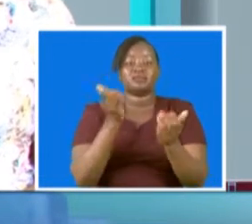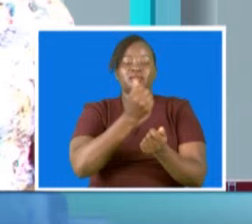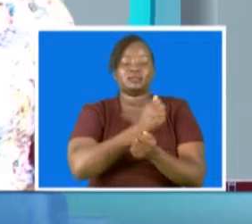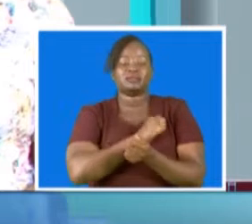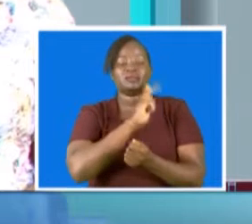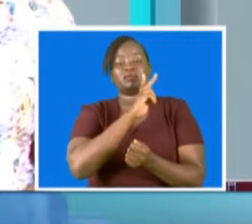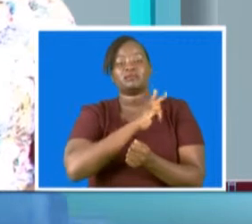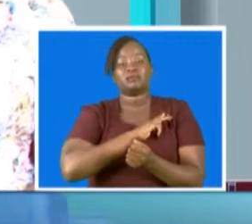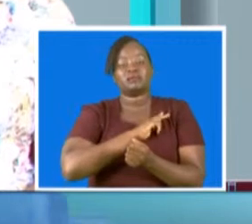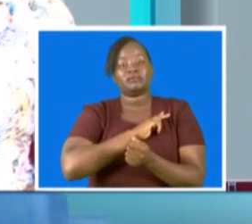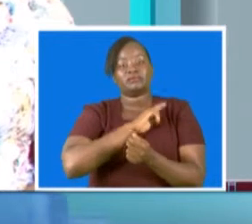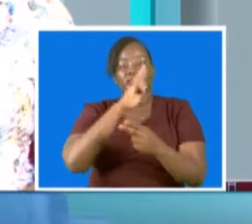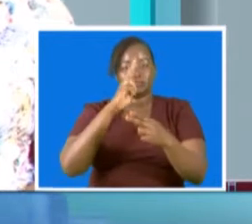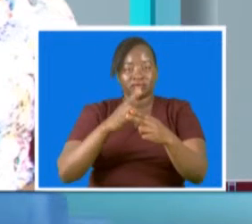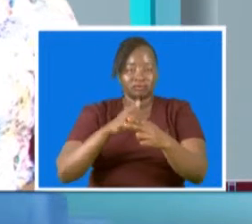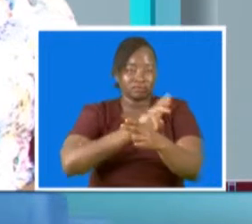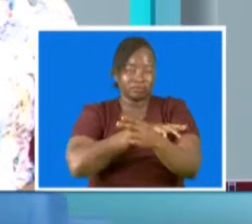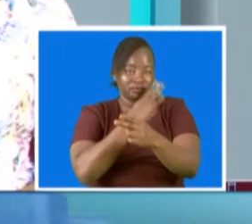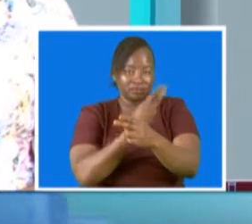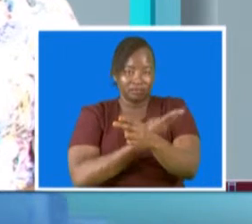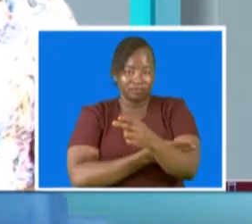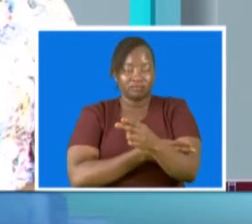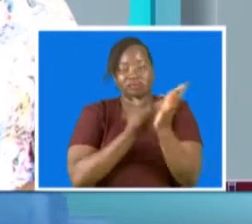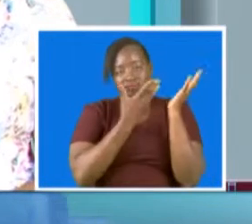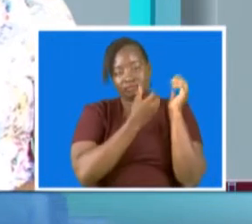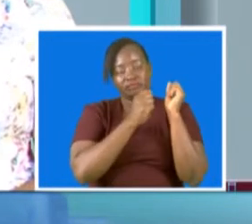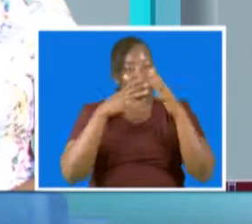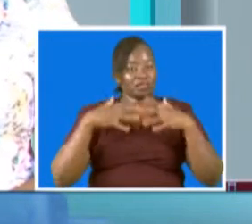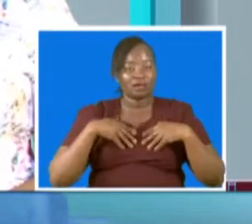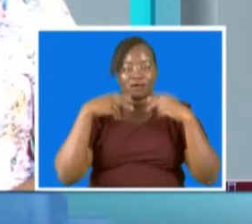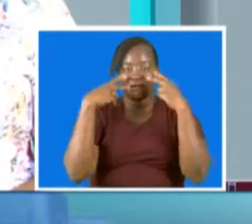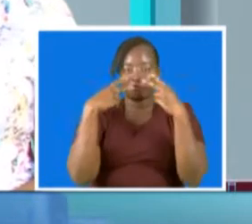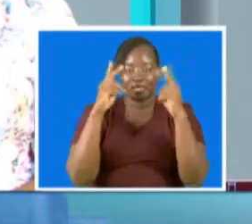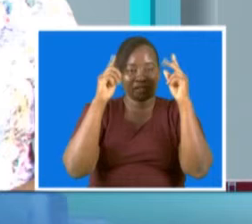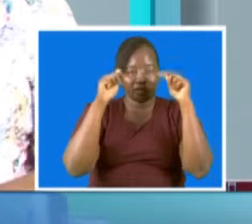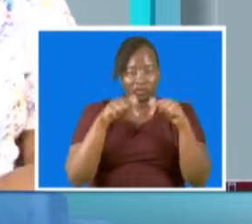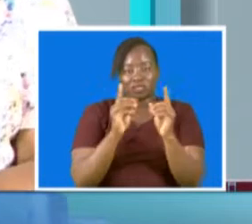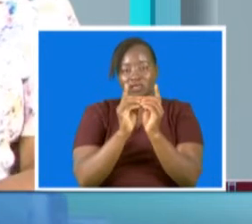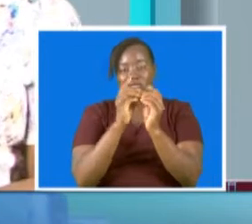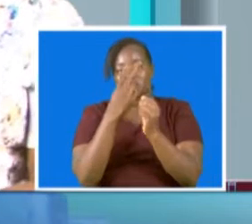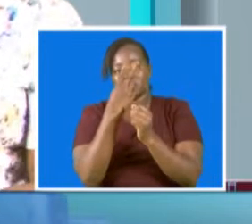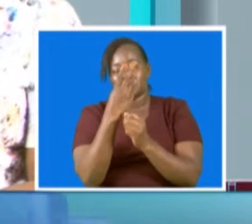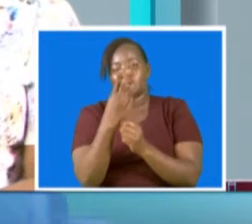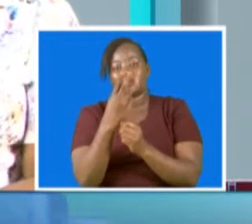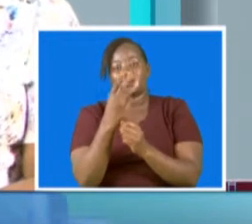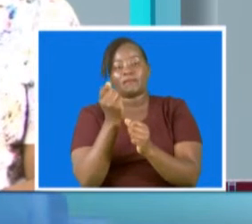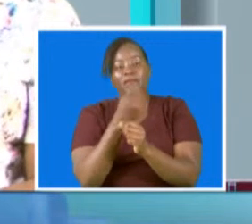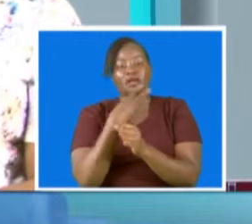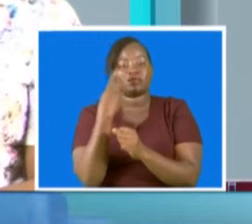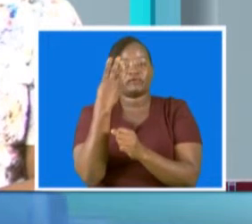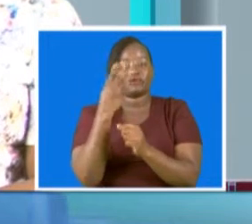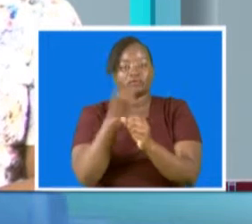witu na njira ya CIIKO ni Susan Kibe na nie ngetwo WANJIRU wa MWAURA ngehoka ati ni watindia thayo muthenya uyu wa tariki